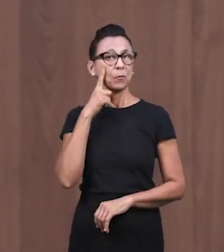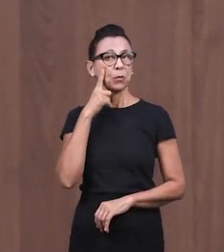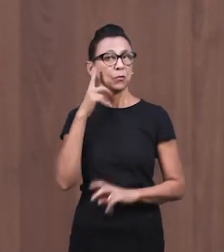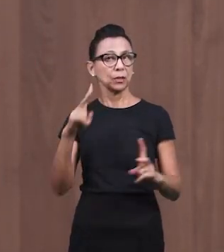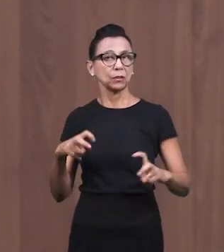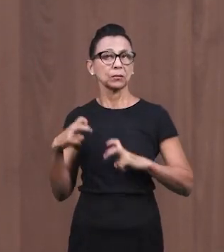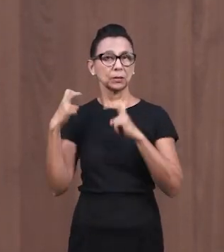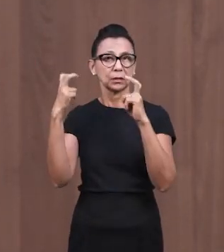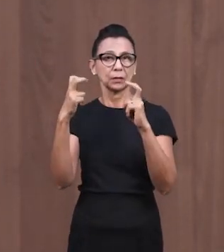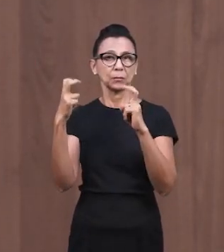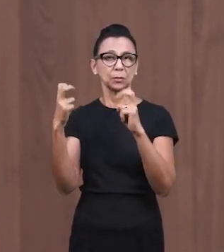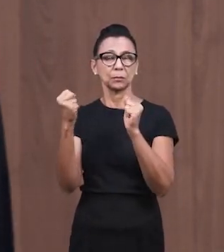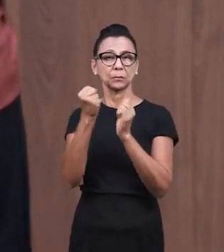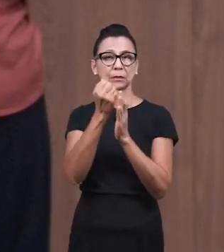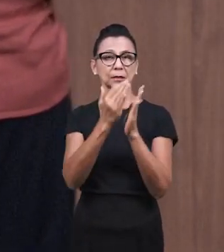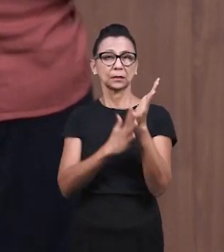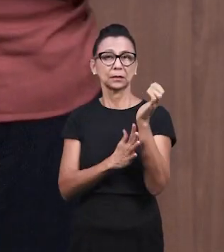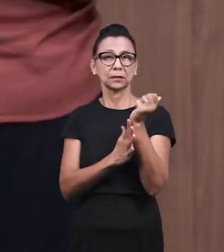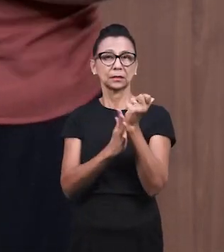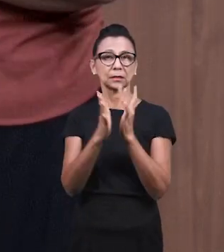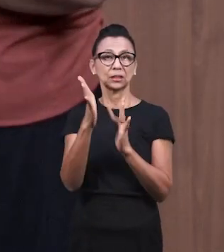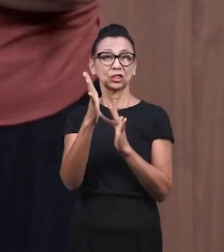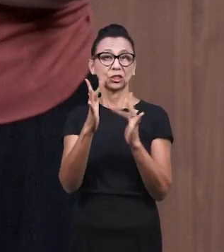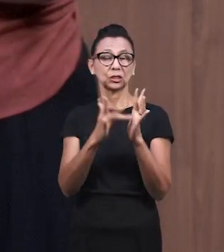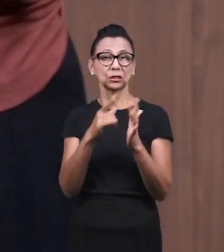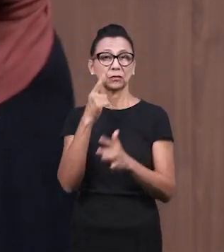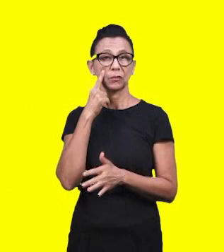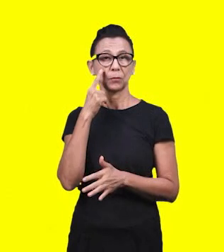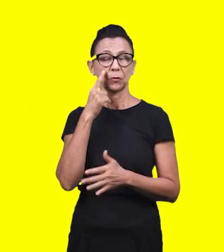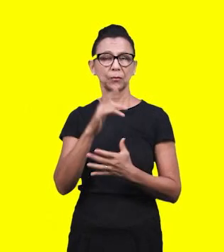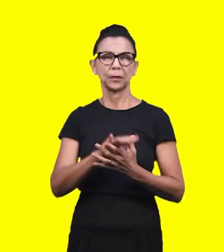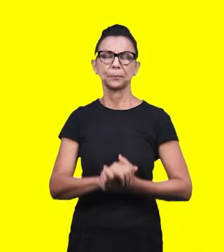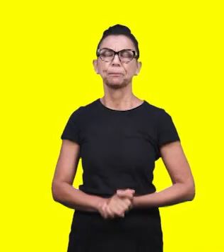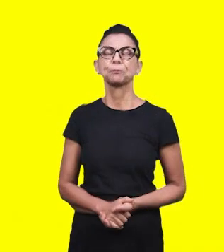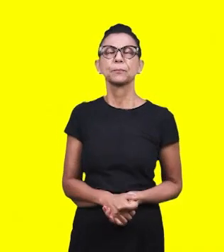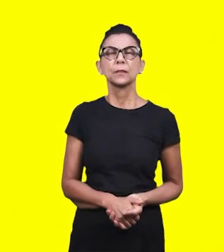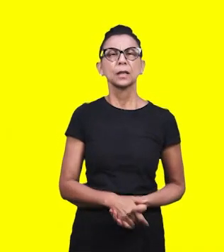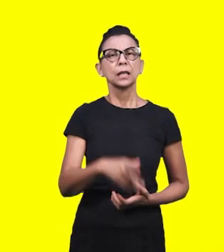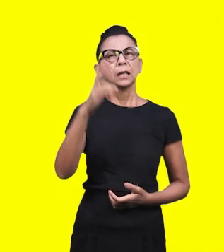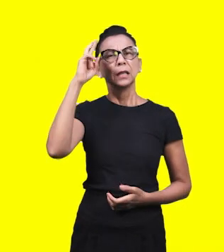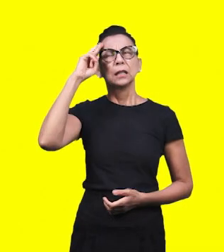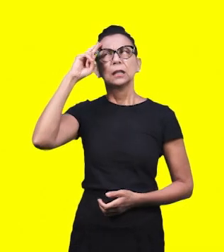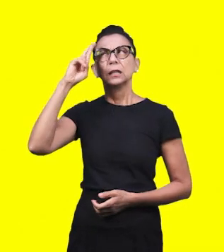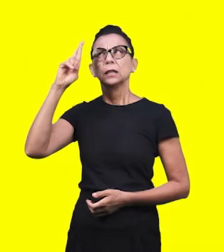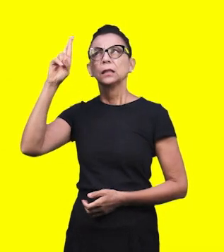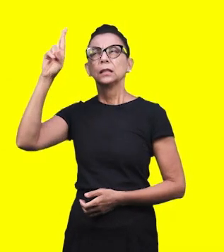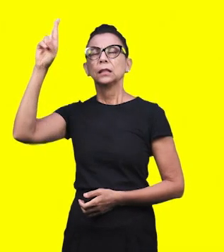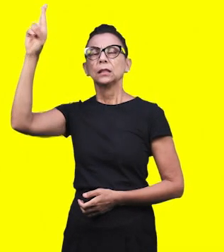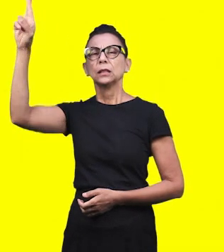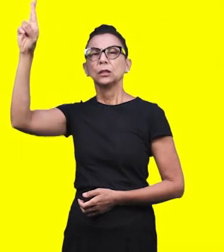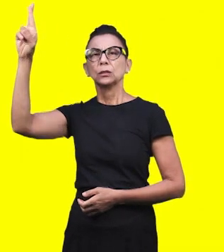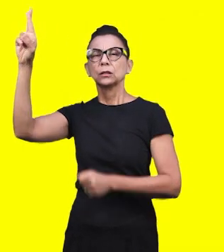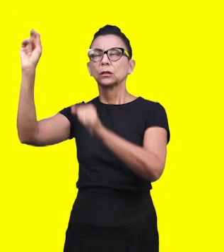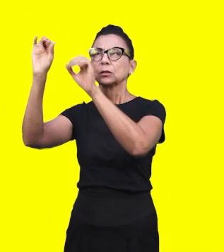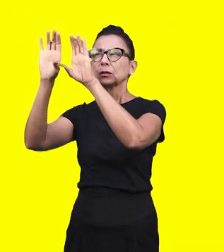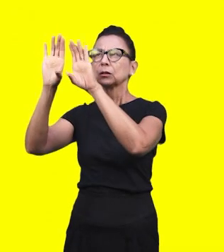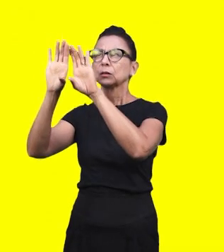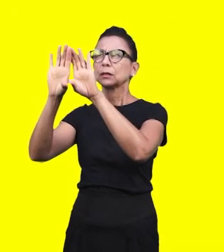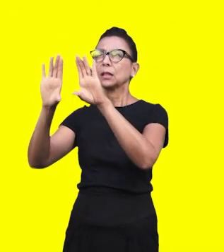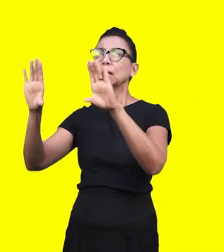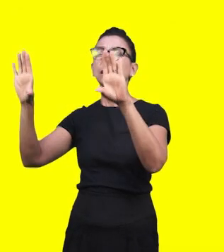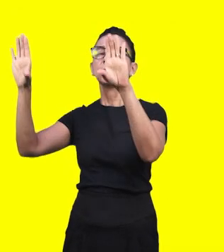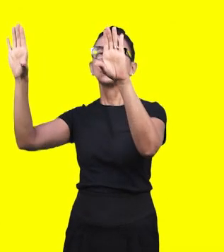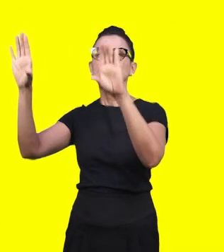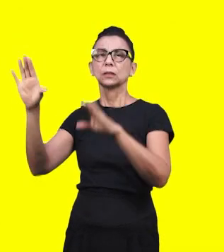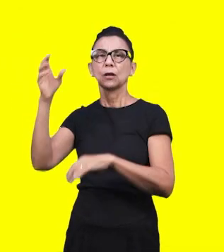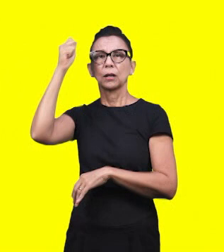du Seigneur. Et aujourd'hui, nous allons étudier sur la prière par le sang de Jésus. Nous allons lire la parole. Et le Seigneur Dieu a fait à Adam et à